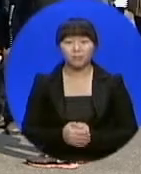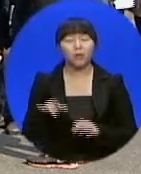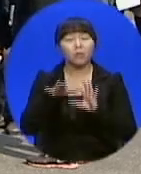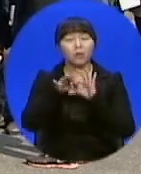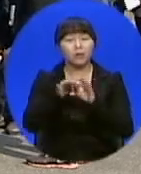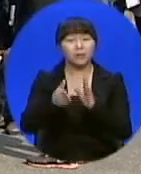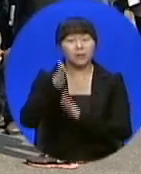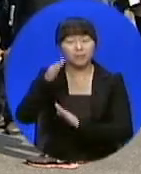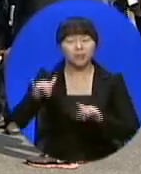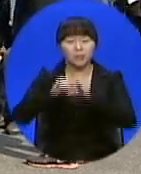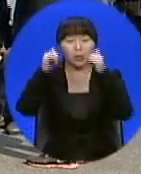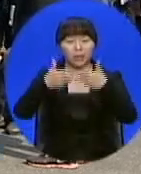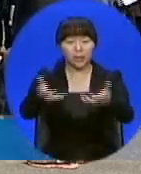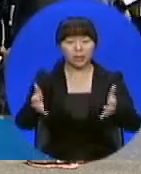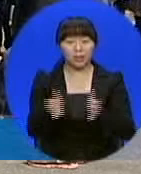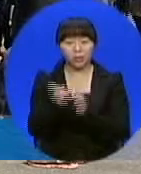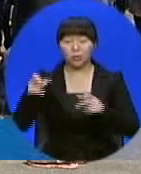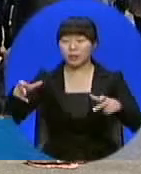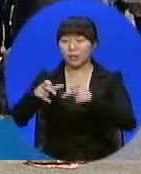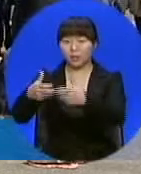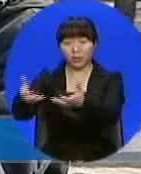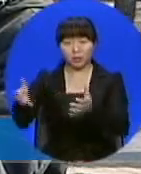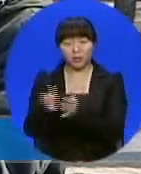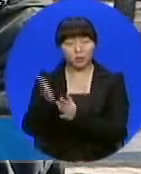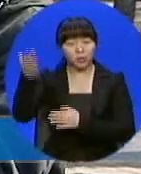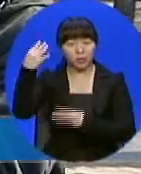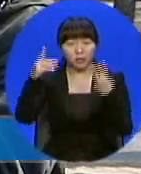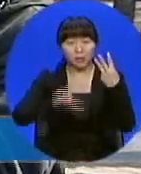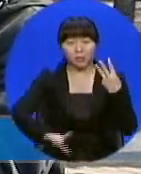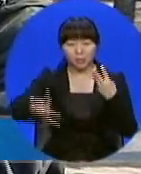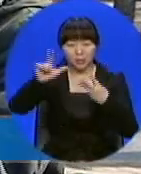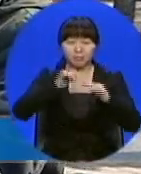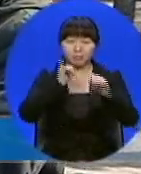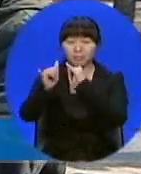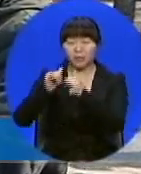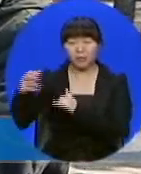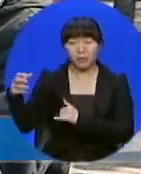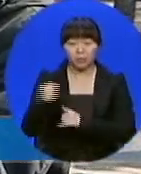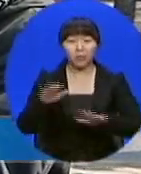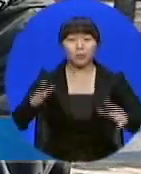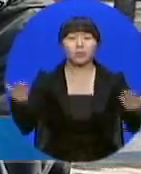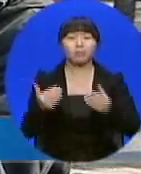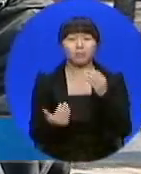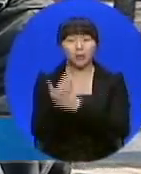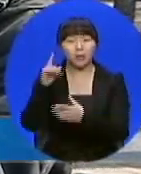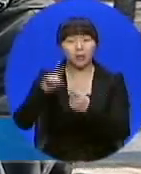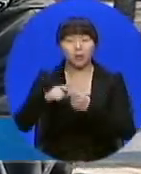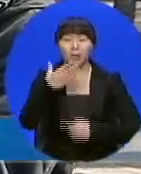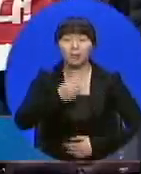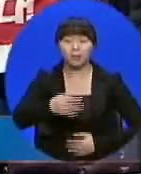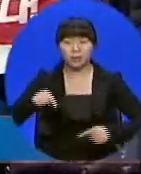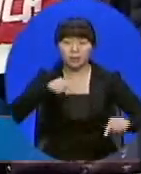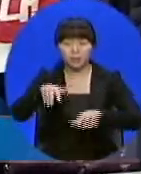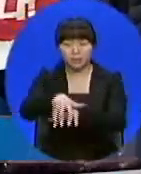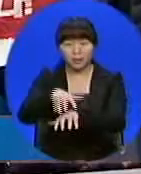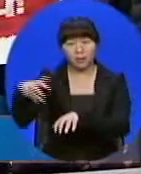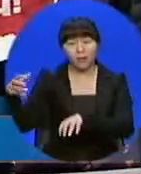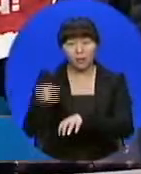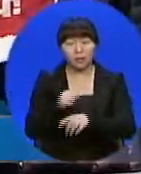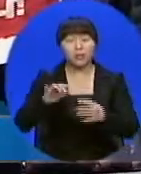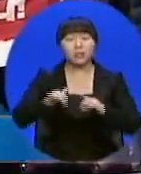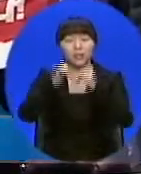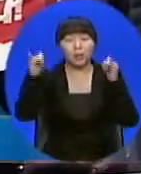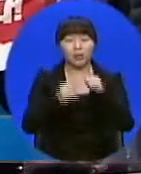관련해 시민사회단체와 장애계는 지난 3일 기자회견을 열고 이번 사건은 현재 복지체계가 만든 사회적